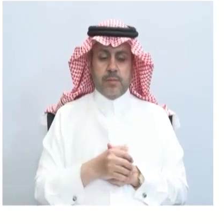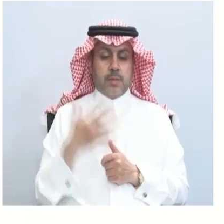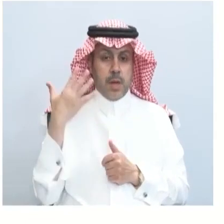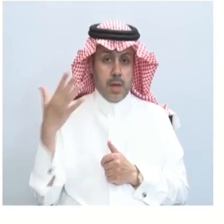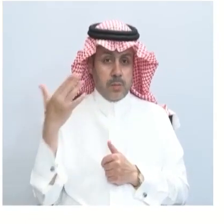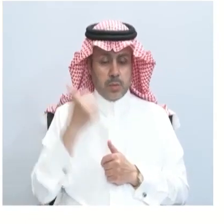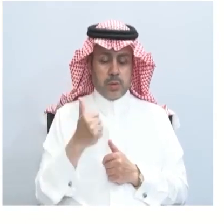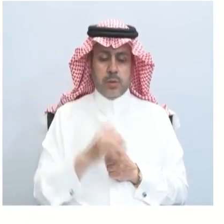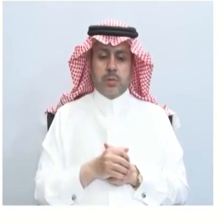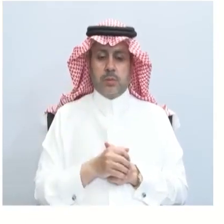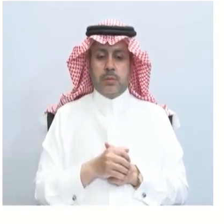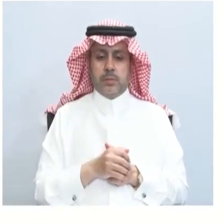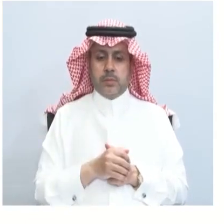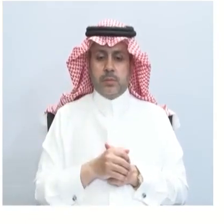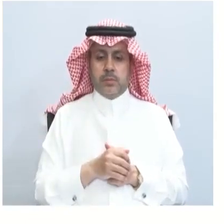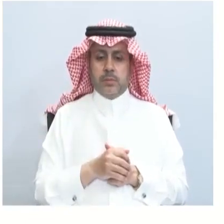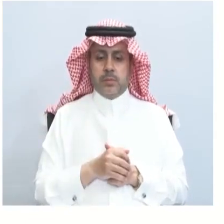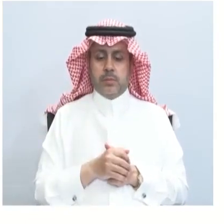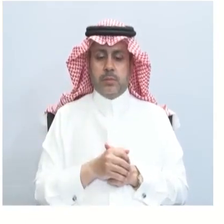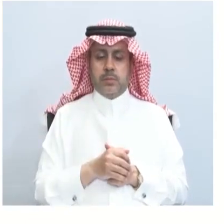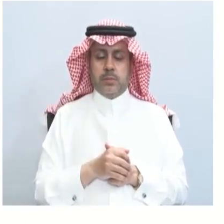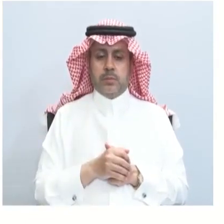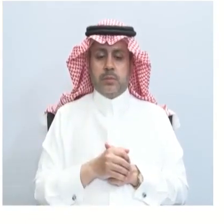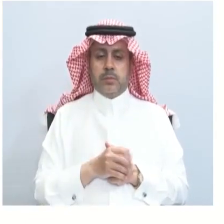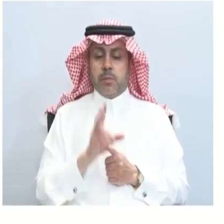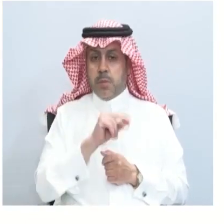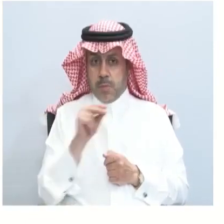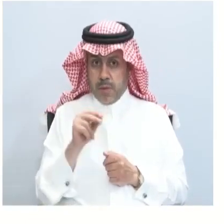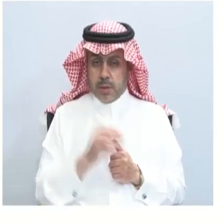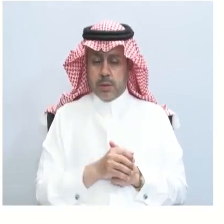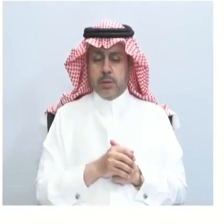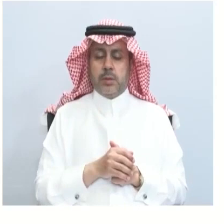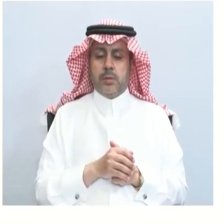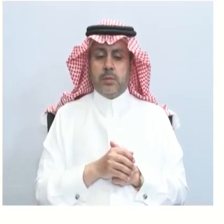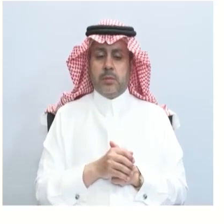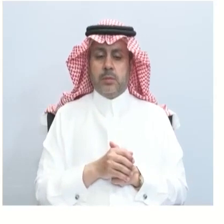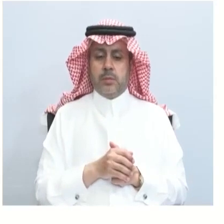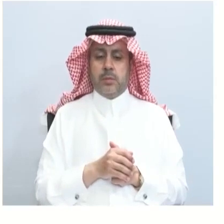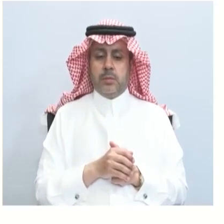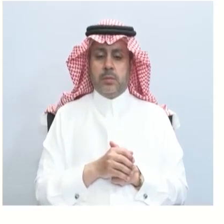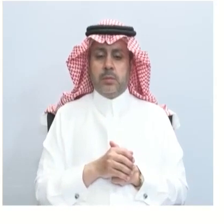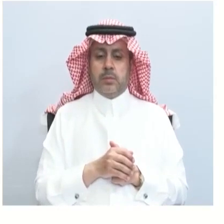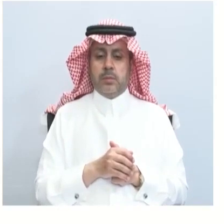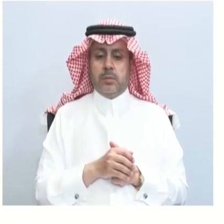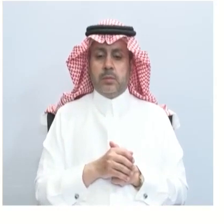مظاهر الرحمه غير المذكوره اذكروا تلكم المظاهر غير ما ذكر من الاربعه